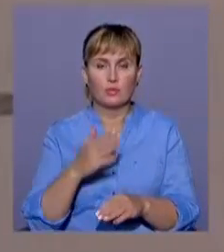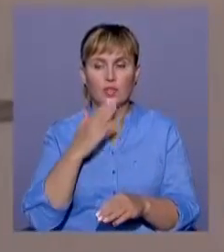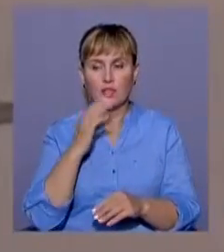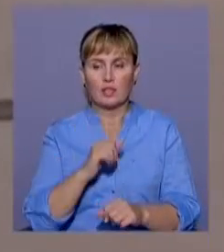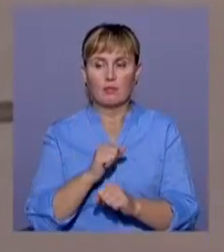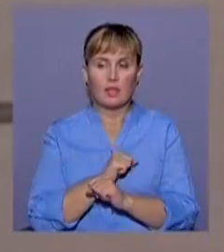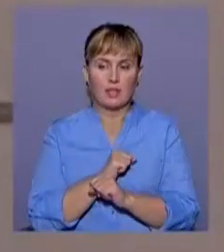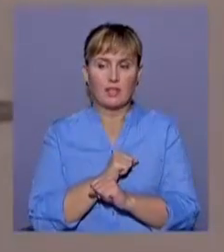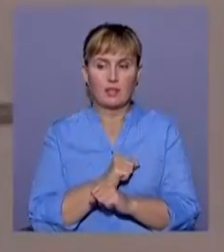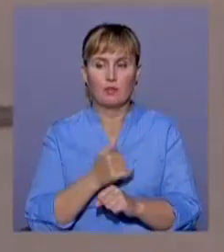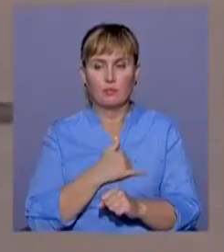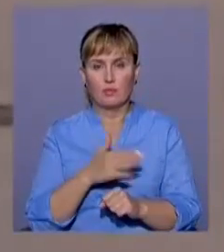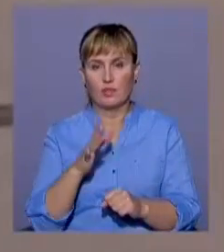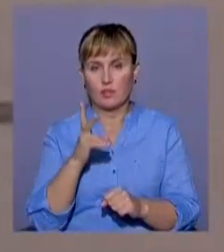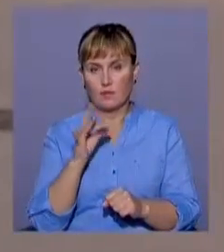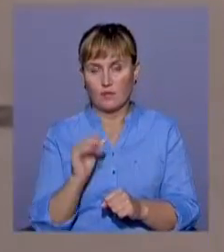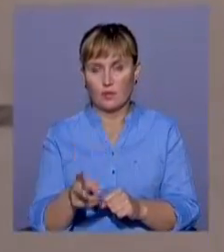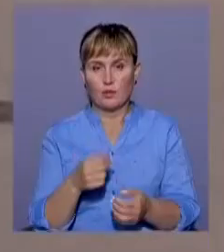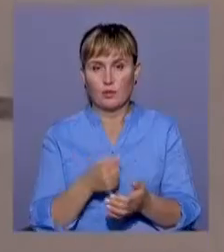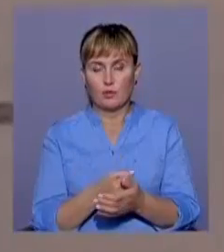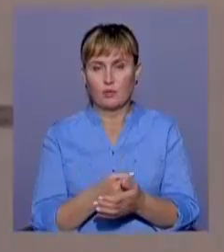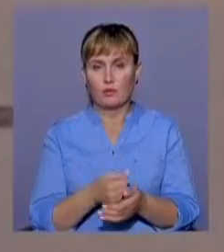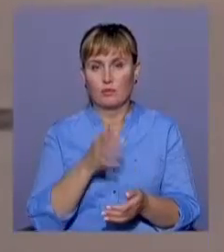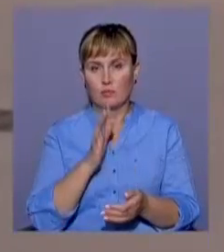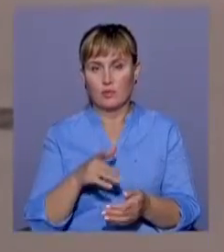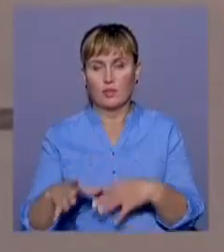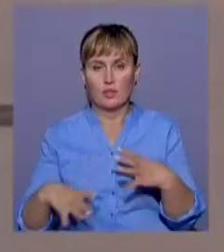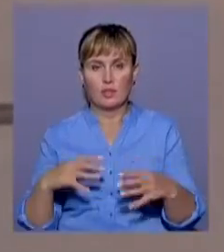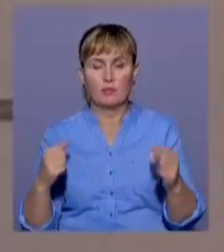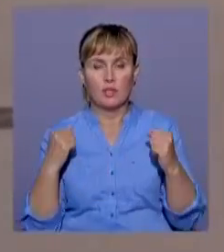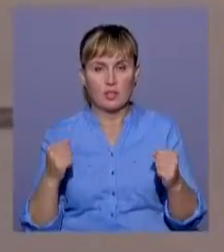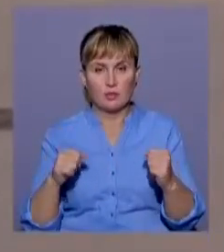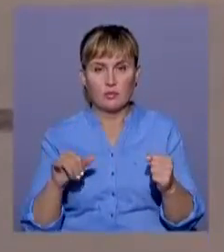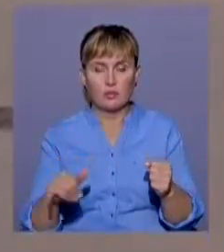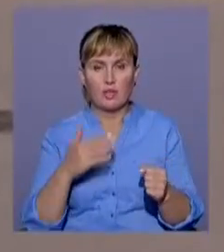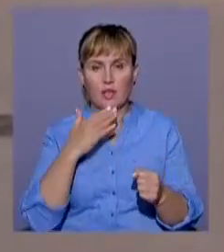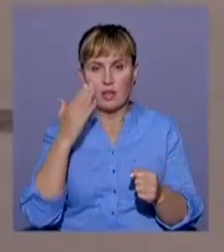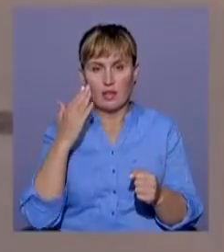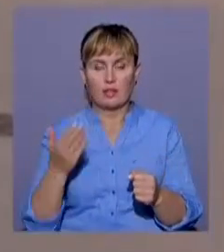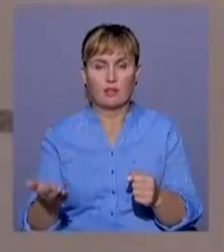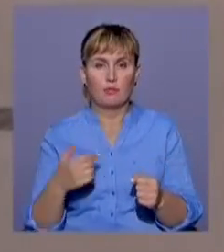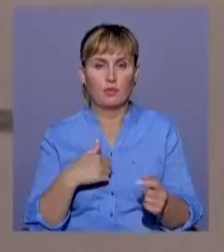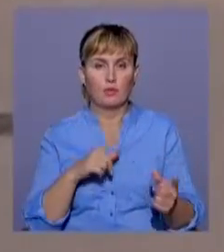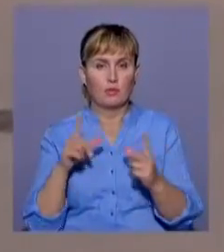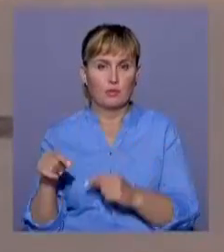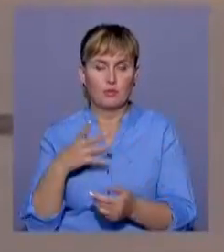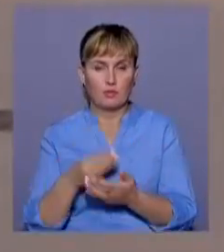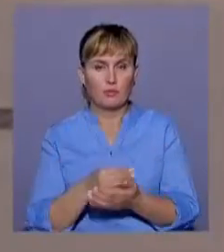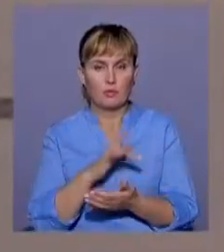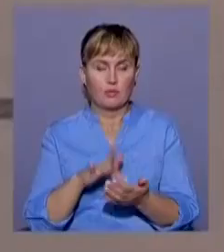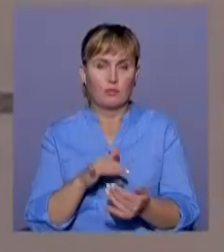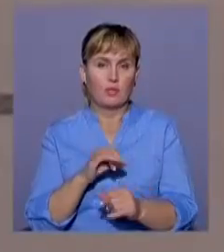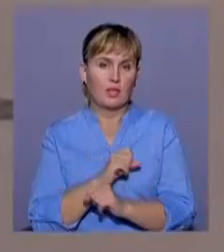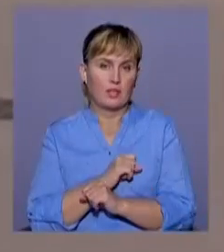отдыхают. Вот у меня внук, например, он до 5 лет, а потом идет тренировку спортивную. И вот летом, мне кажется, мы вот уехали со своего города, слава богу,